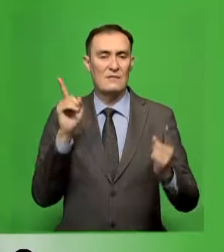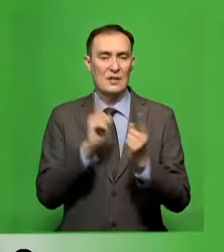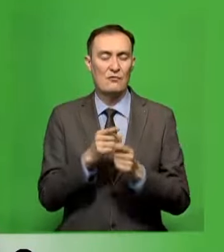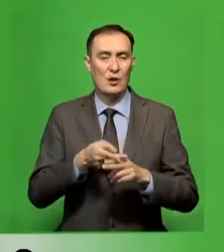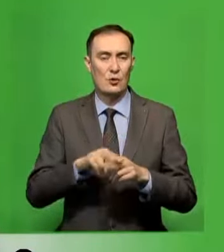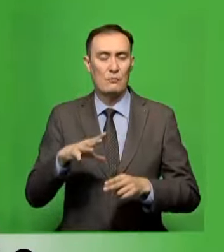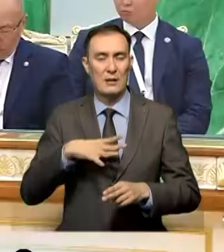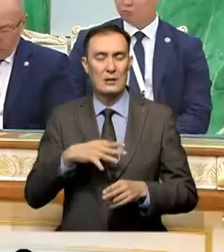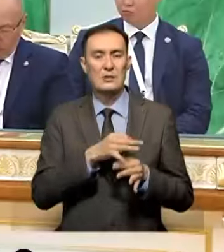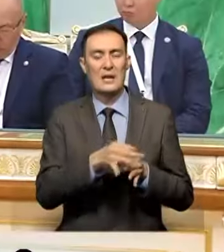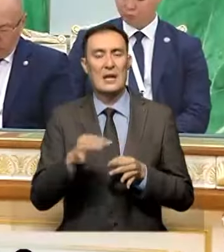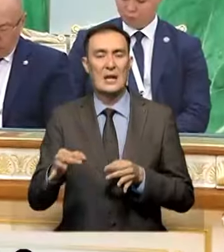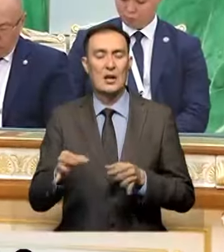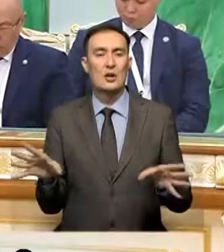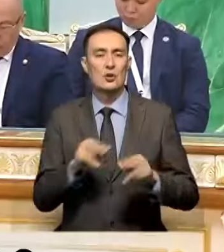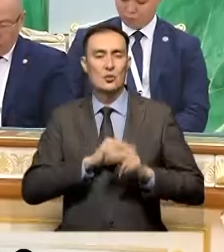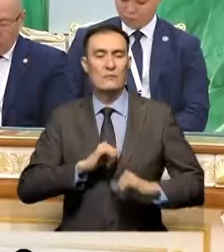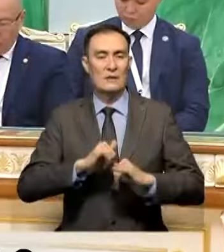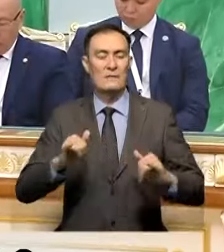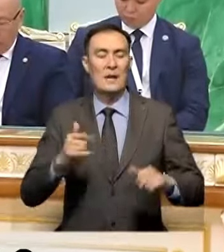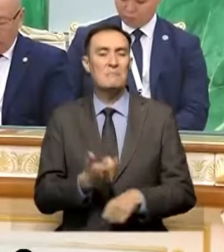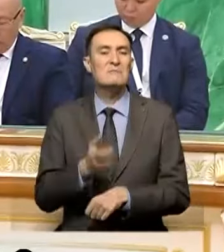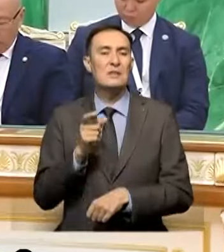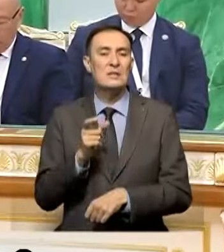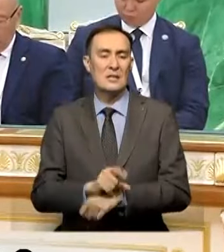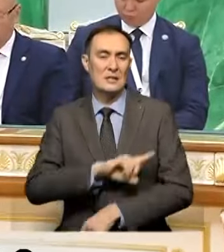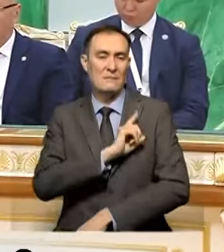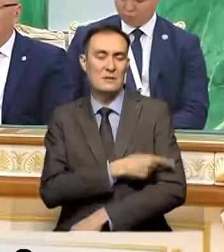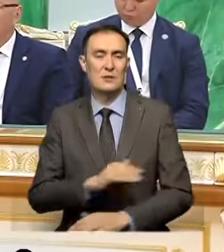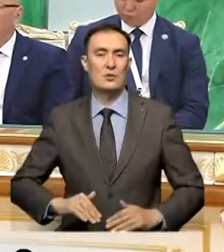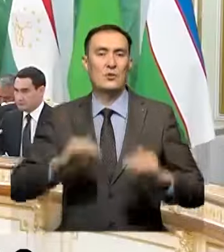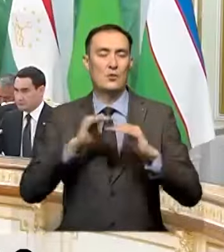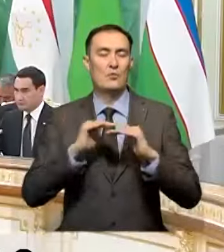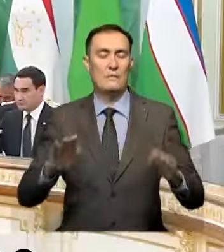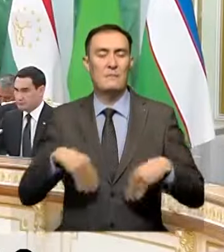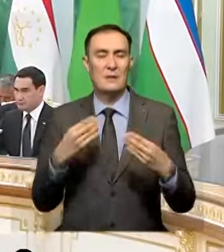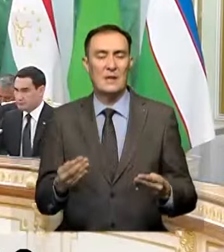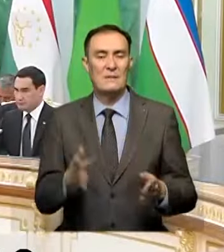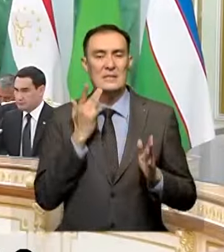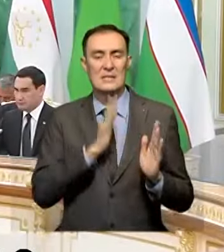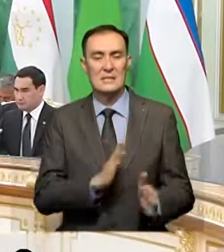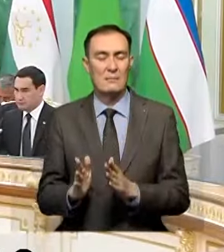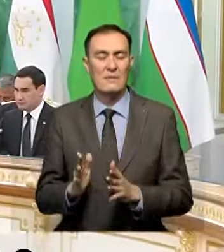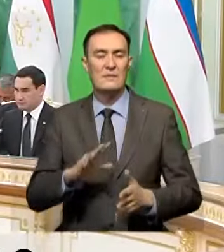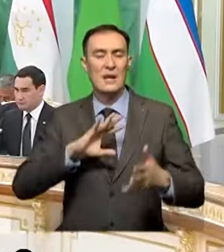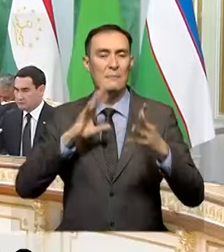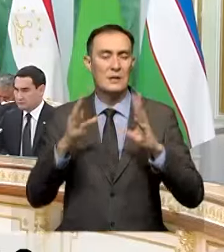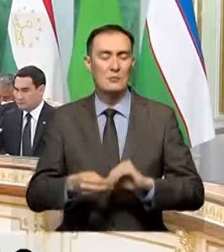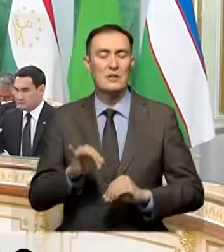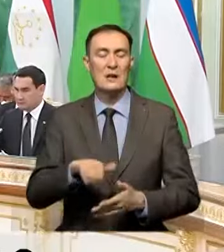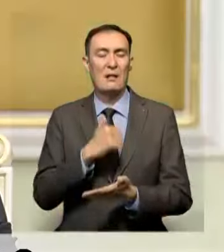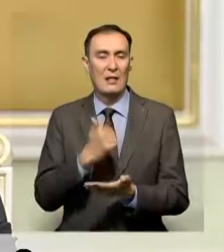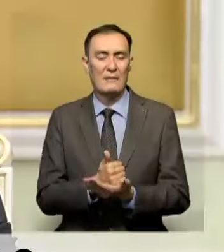вывели региональное сотрудничество на беспрецедентный уровень, придав ему системный, всеобъемлющий и,